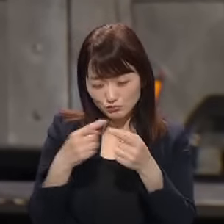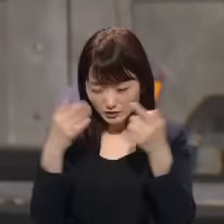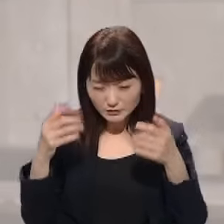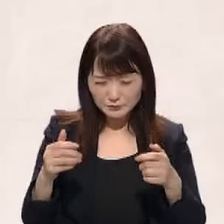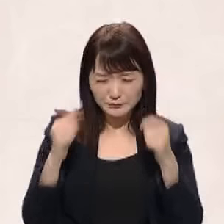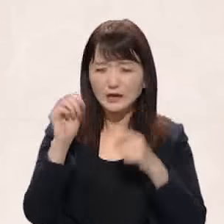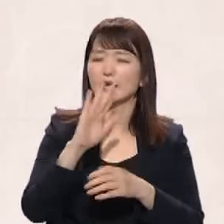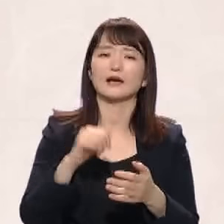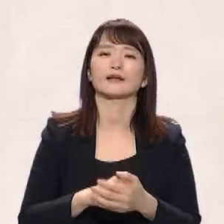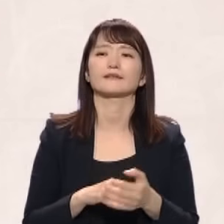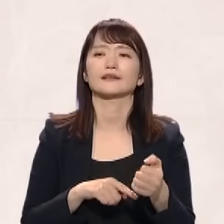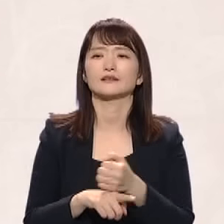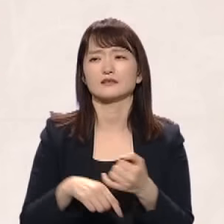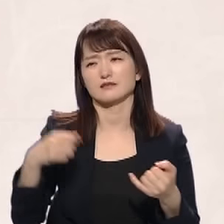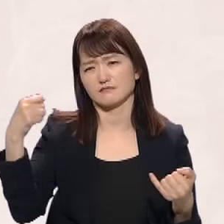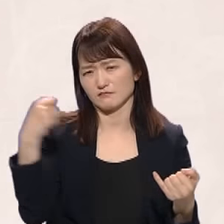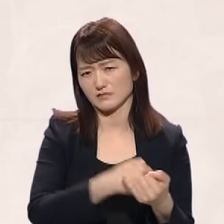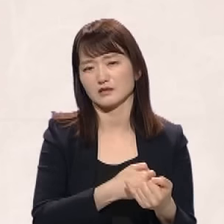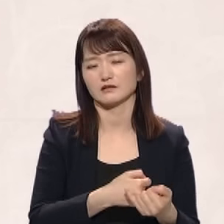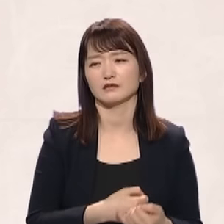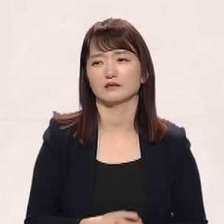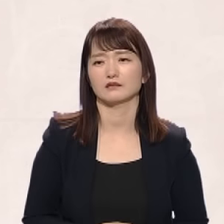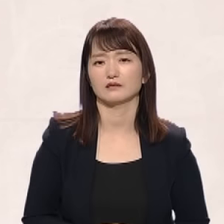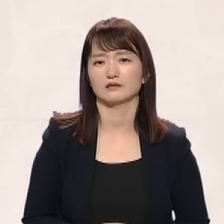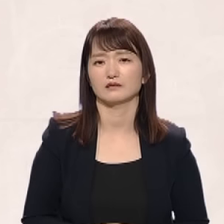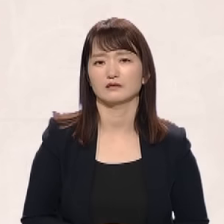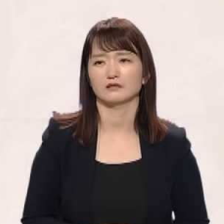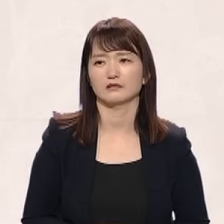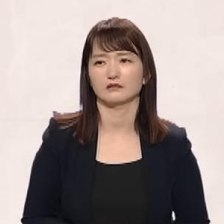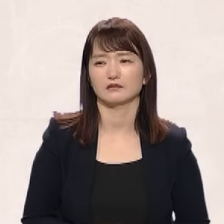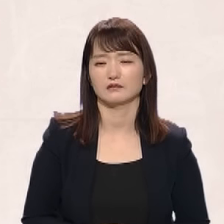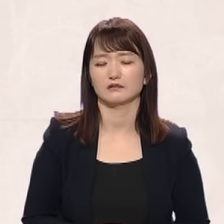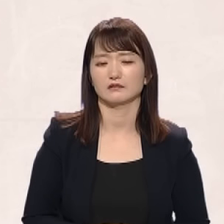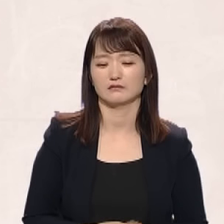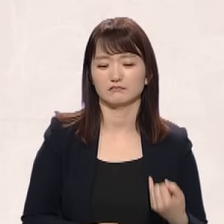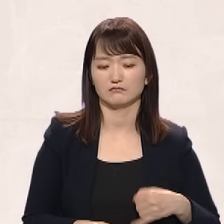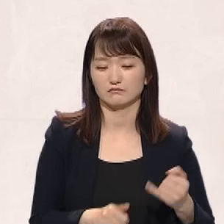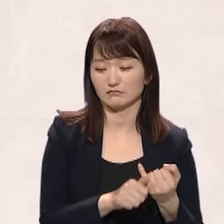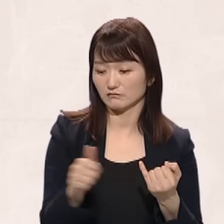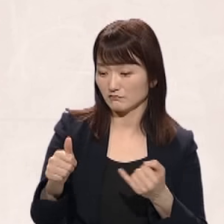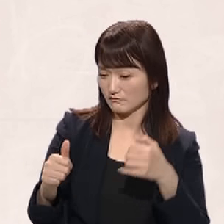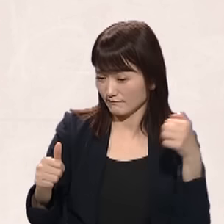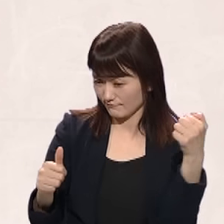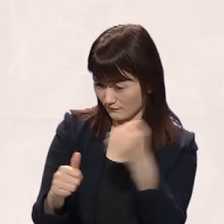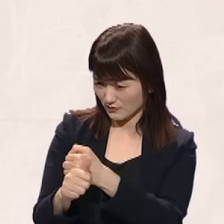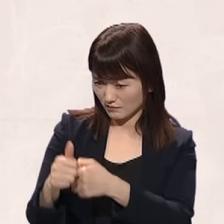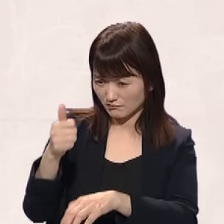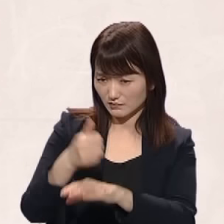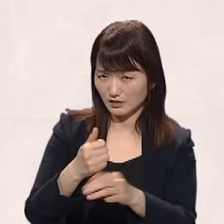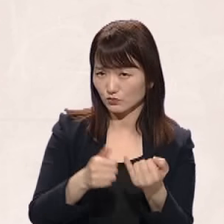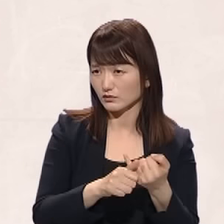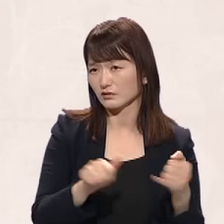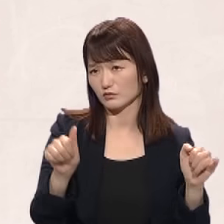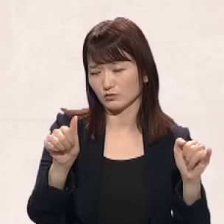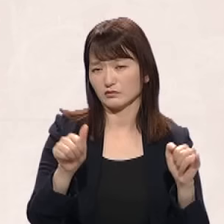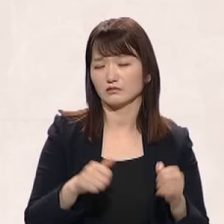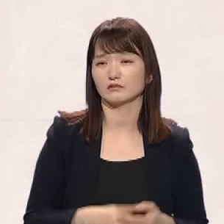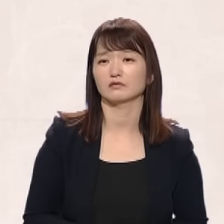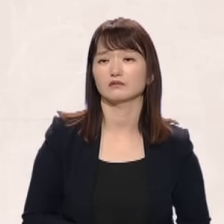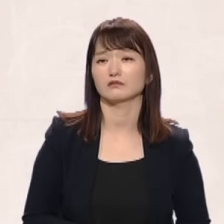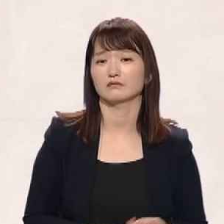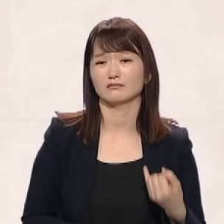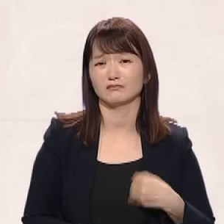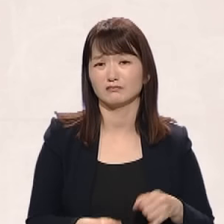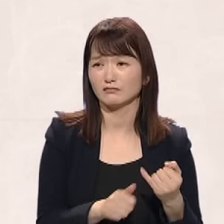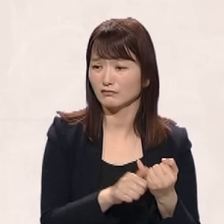이유로 폭행을 행사했다고 합니다. 그래서 사위를 때렸고 나중에 이혼도 했다고 하는데 아... 이